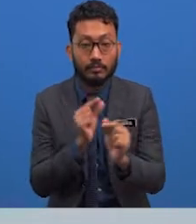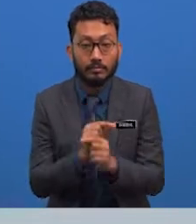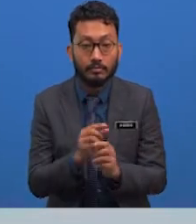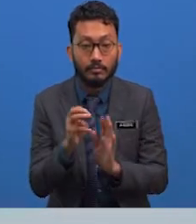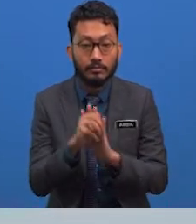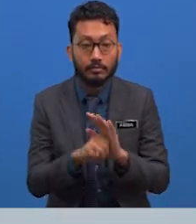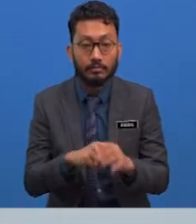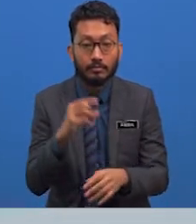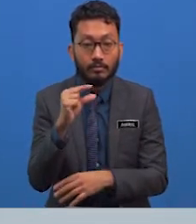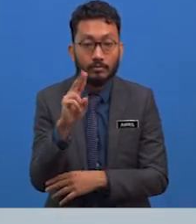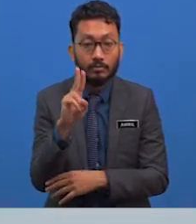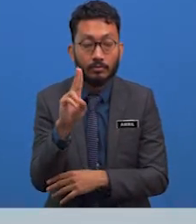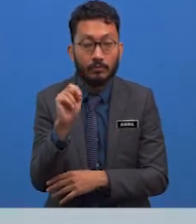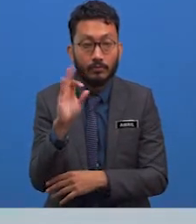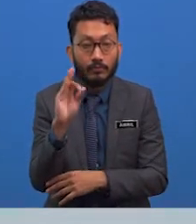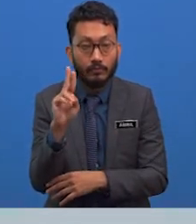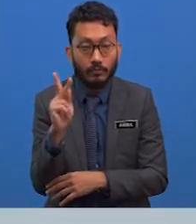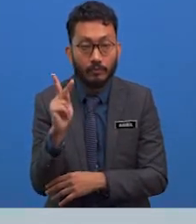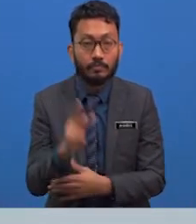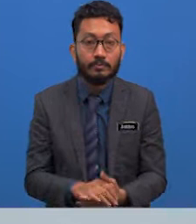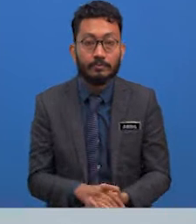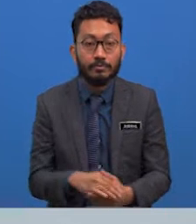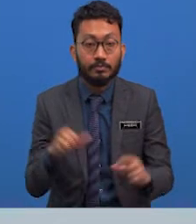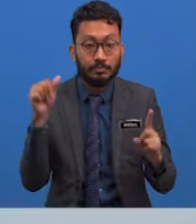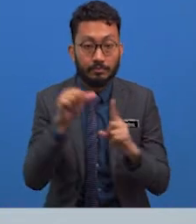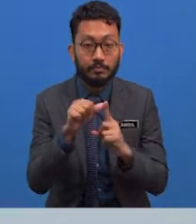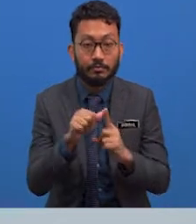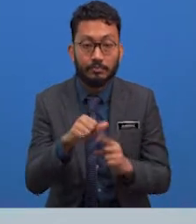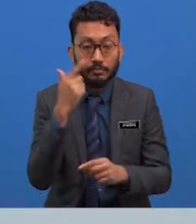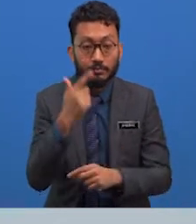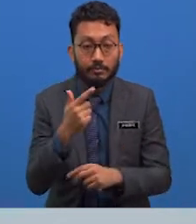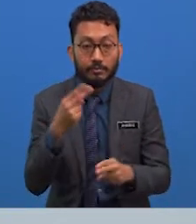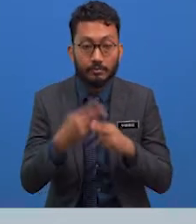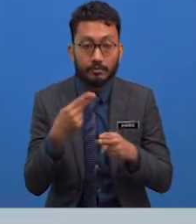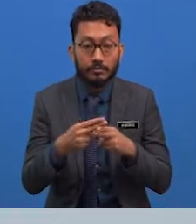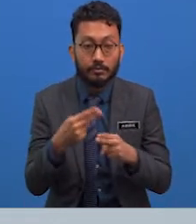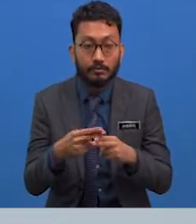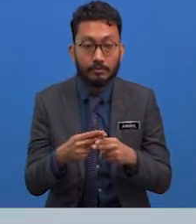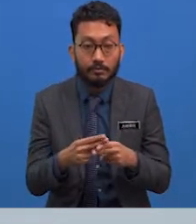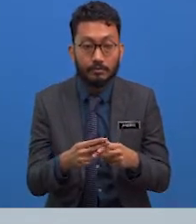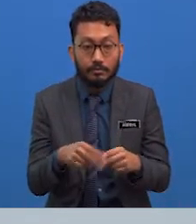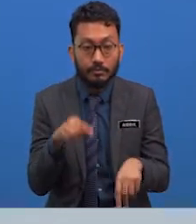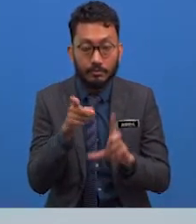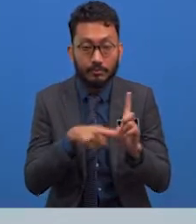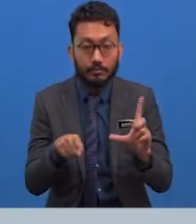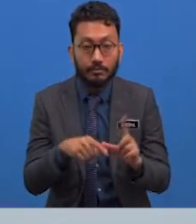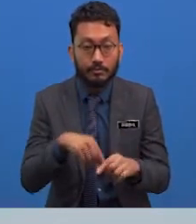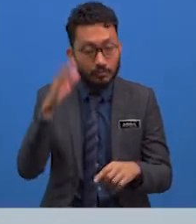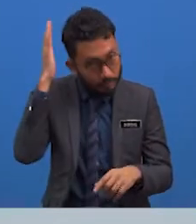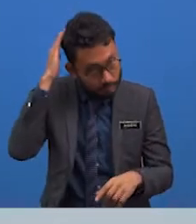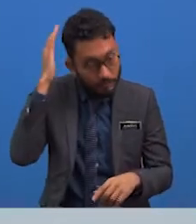mengufuk. Sudut di antara arah penglihatan dan garis mengufuk dinamakan sebagai sudut